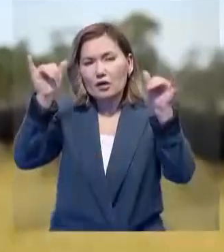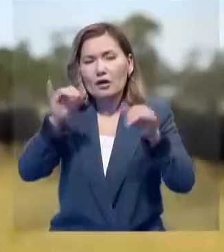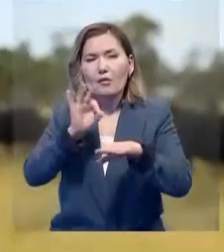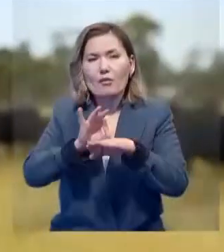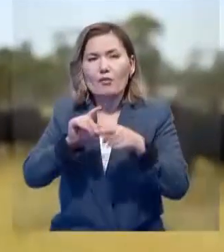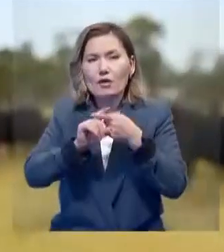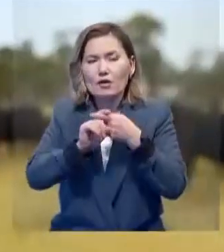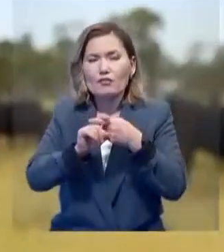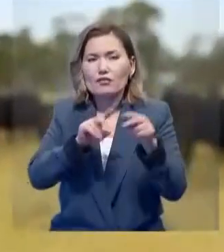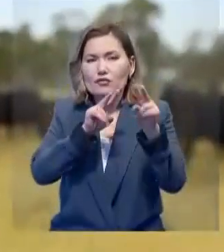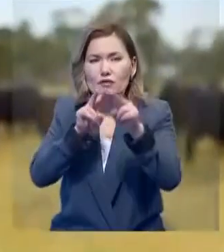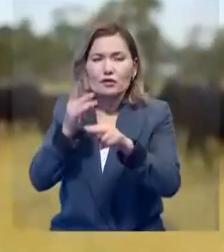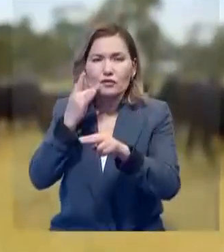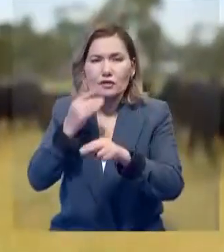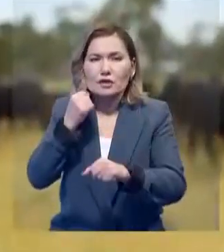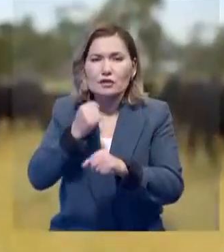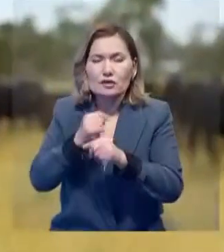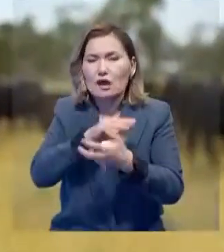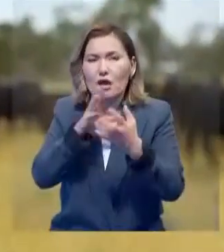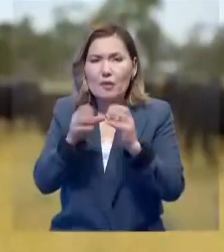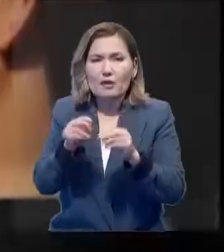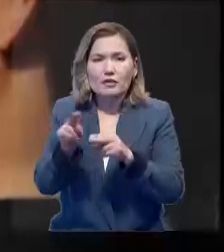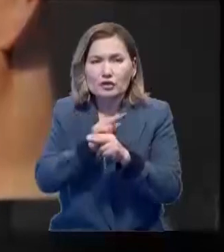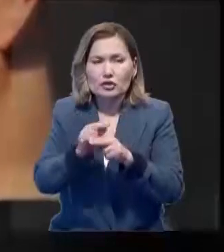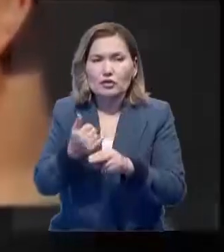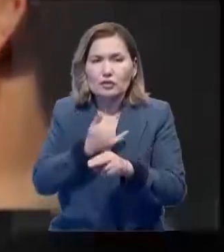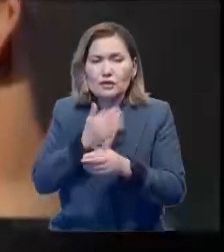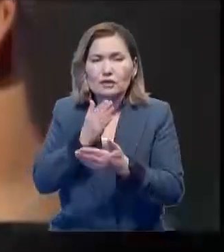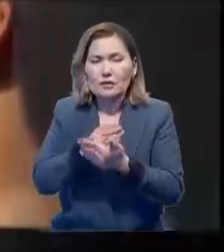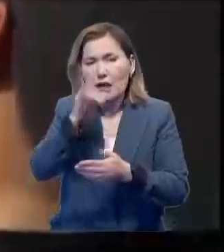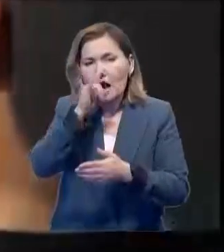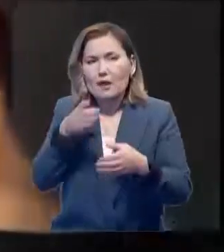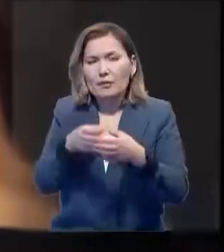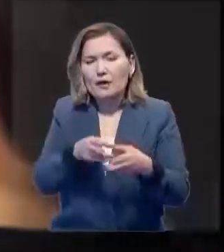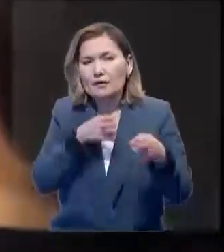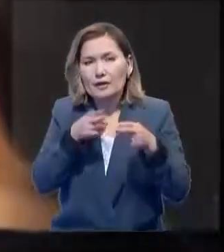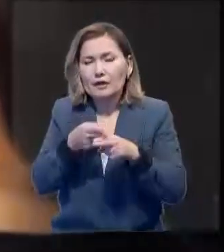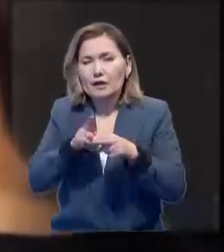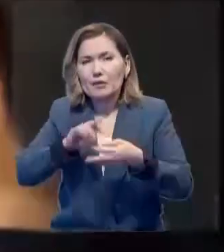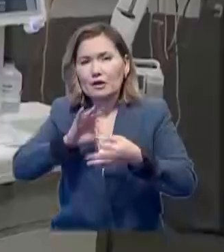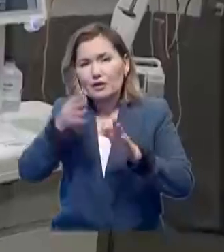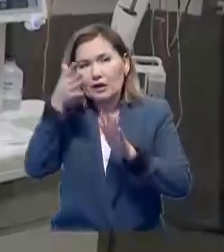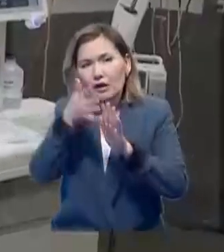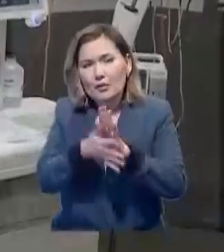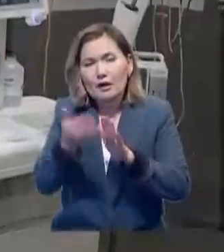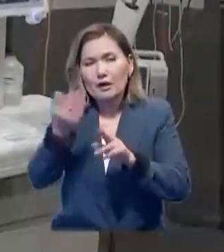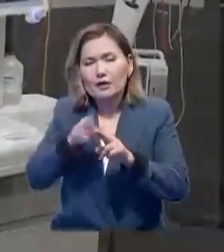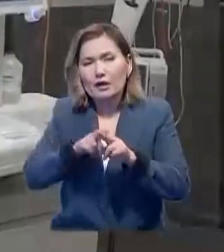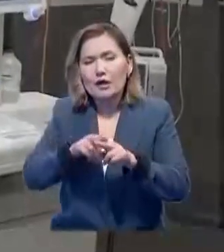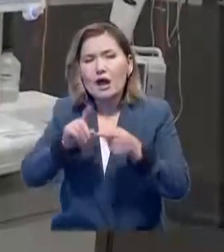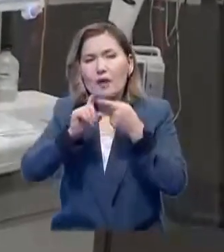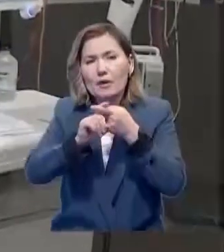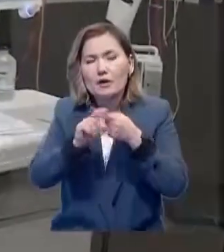ауруларын бақылау оңай. Бұл үшін бізде барлық әдіс бар. Қазақстан делегациясы сапар барысында жіті зерттеген саланың бірі осы